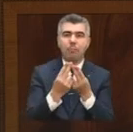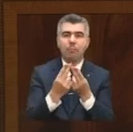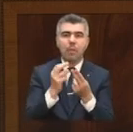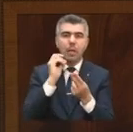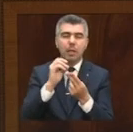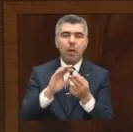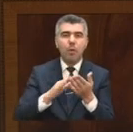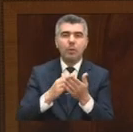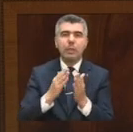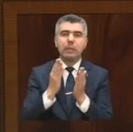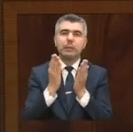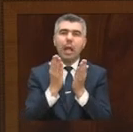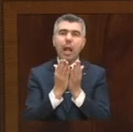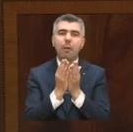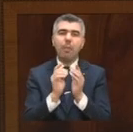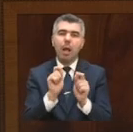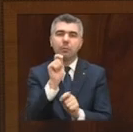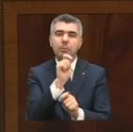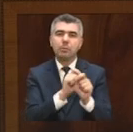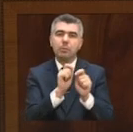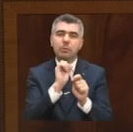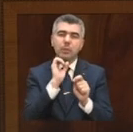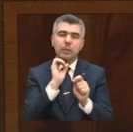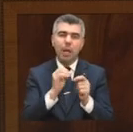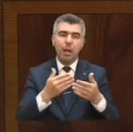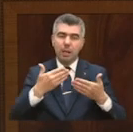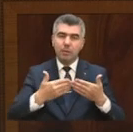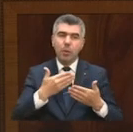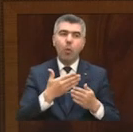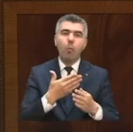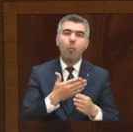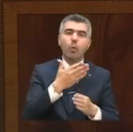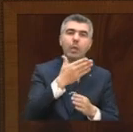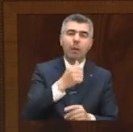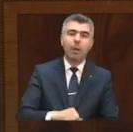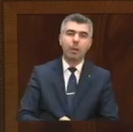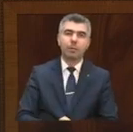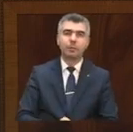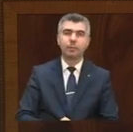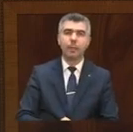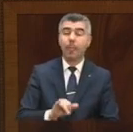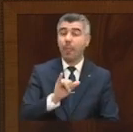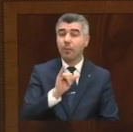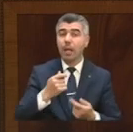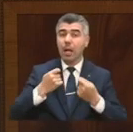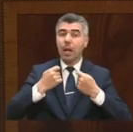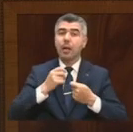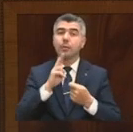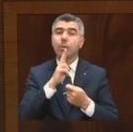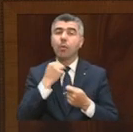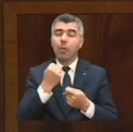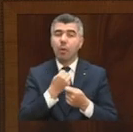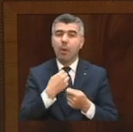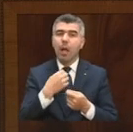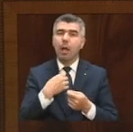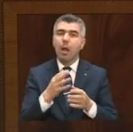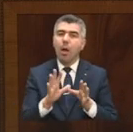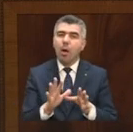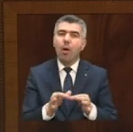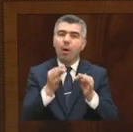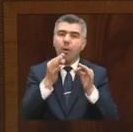للطلبه واعدادهم لعالم الخضر الحاضر والمستقبل ولن يتاتى هذا السيد رئيس الحكومه اقتراحات